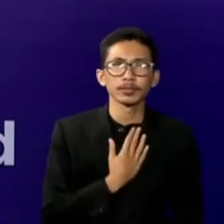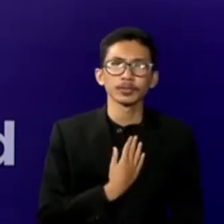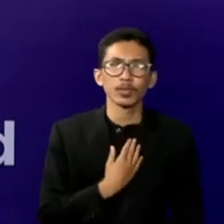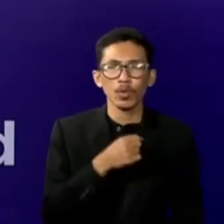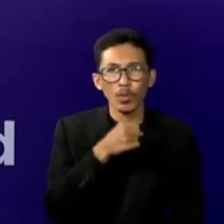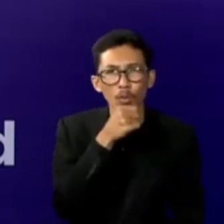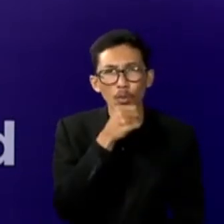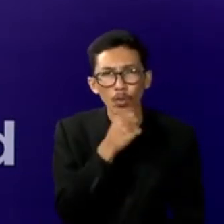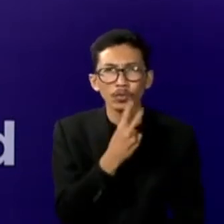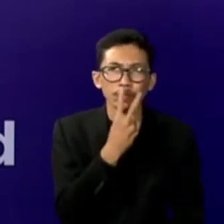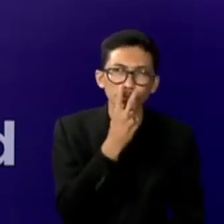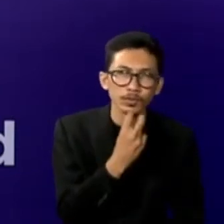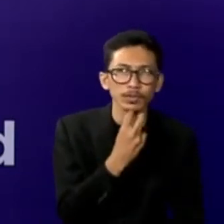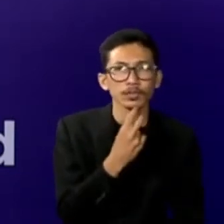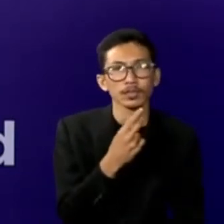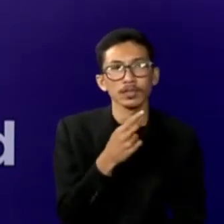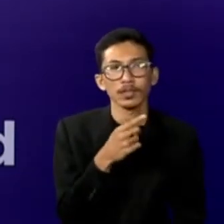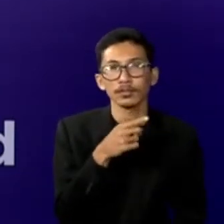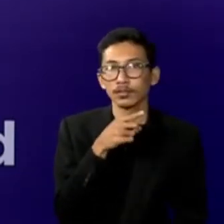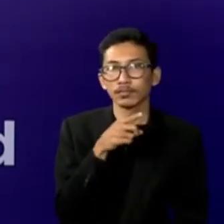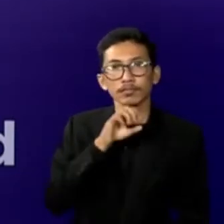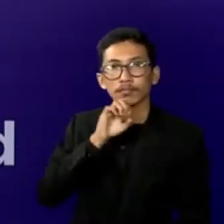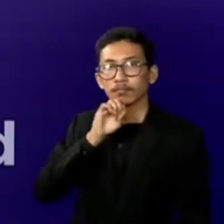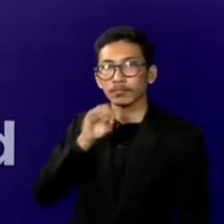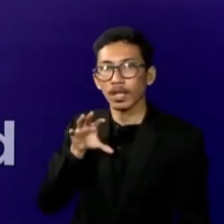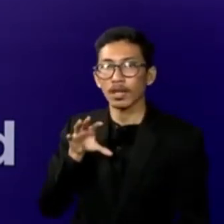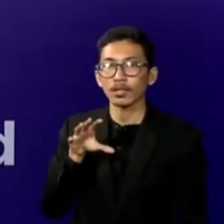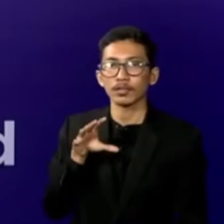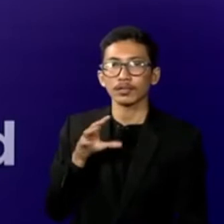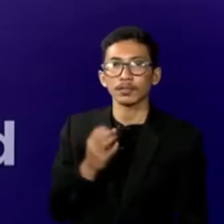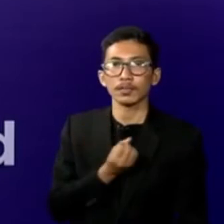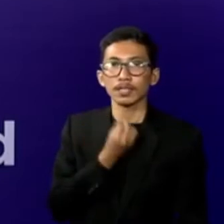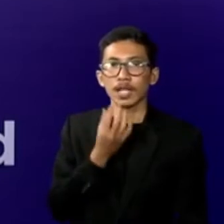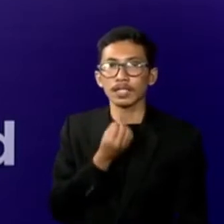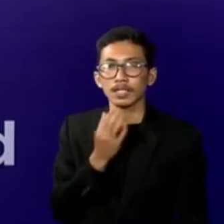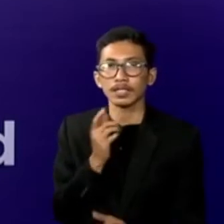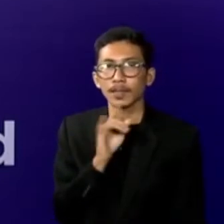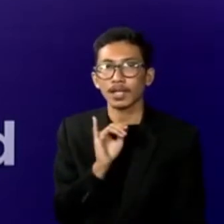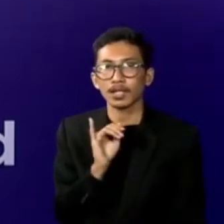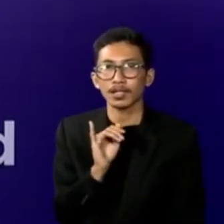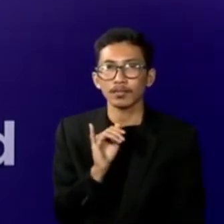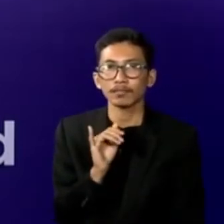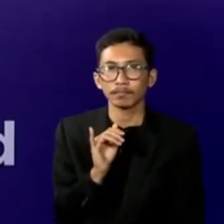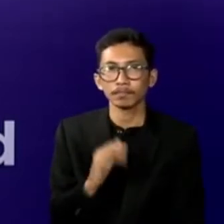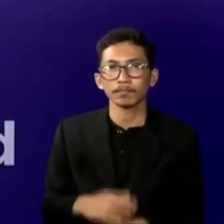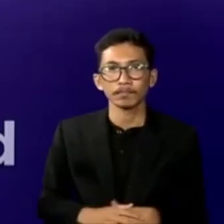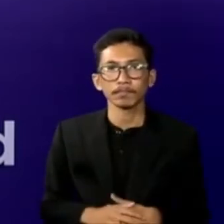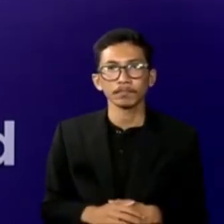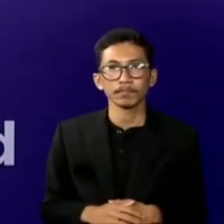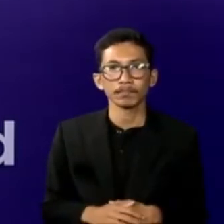batuk pilek itu jangan diberikan kapan namanya penjelasan hanya secara baik itu